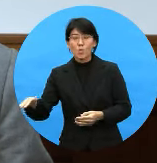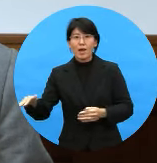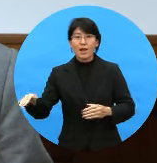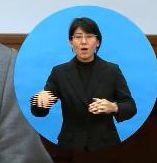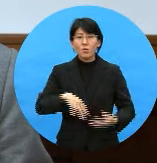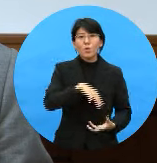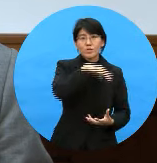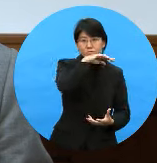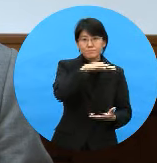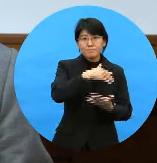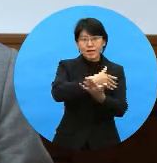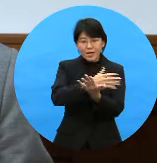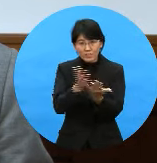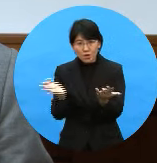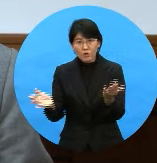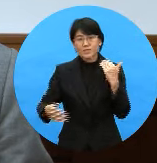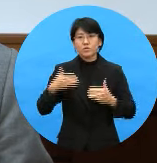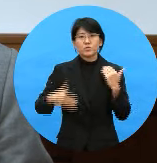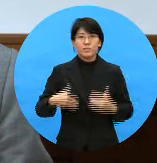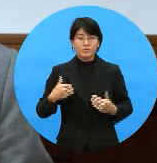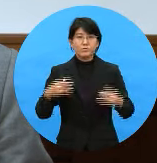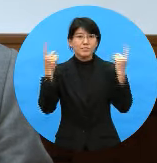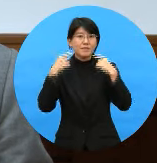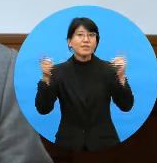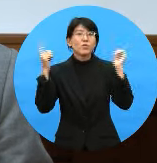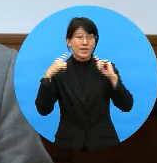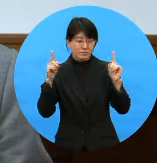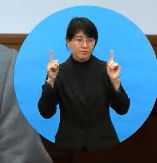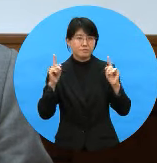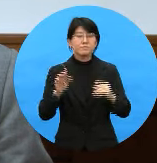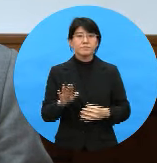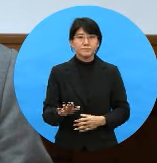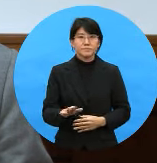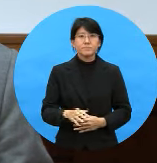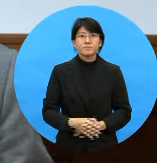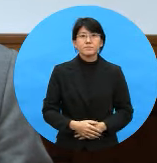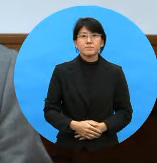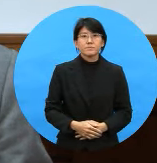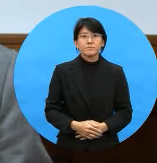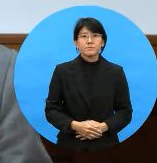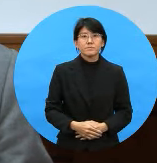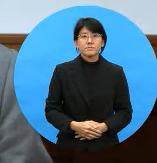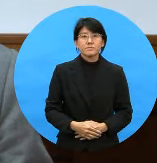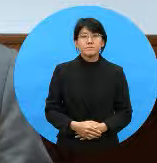子どもからお年寄りまで幅広く楽しめる催しにしてまいります。